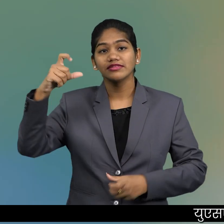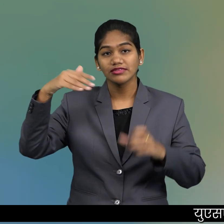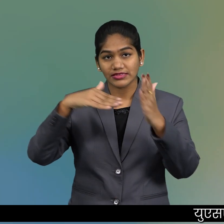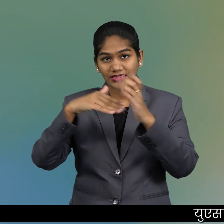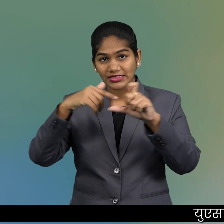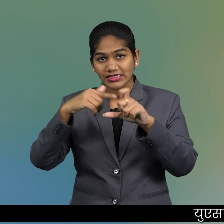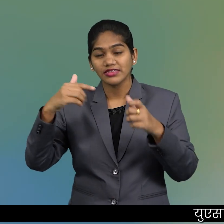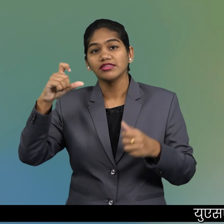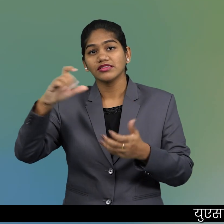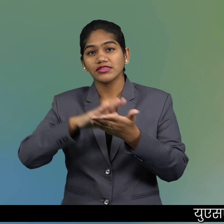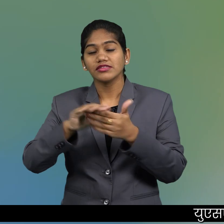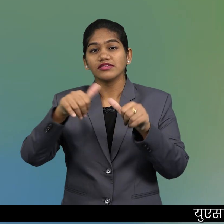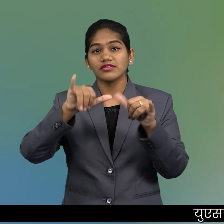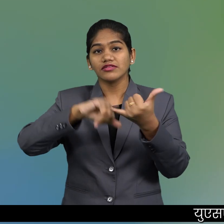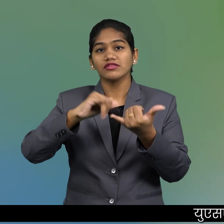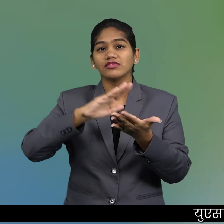USSRचे प्रयत्न